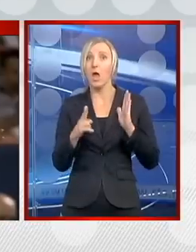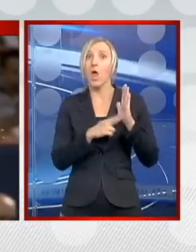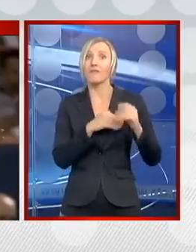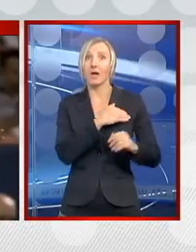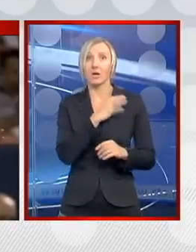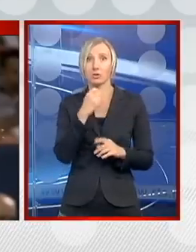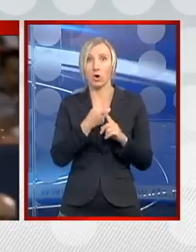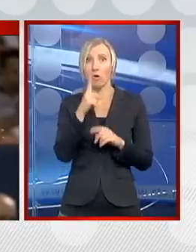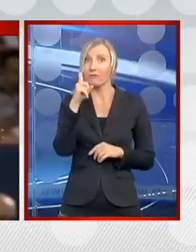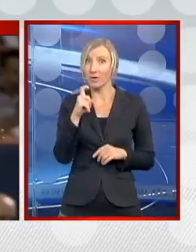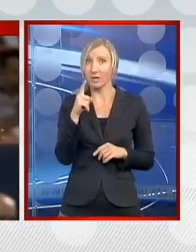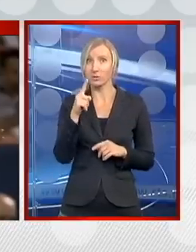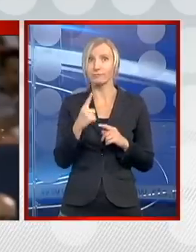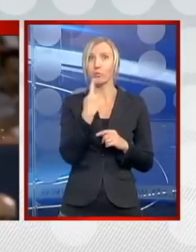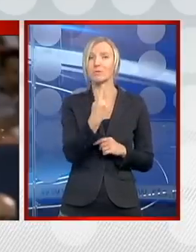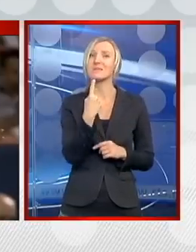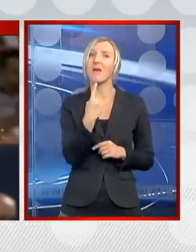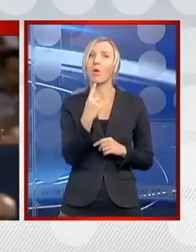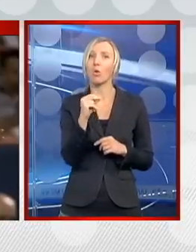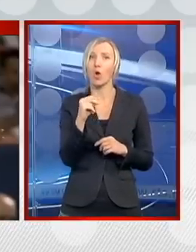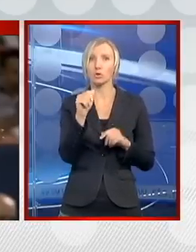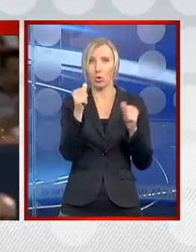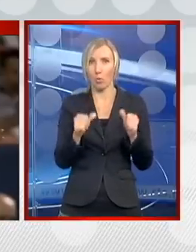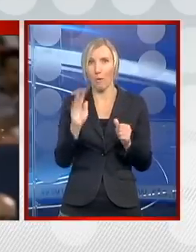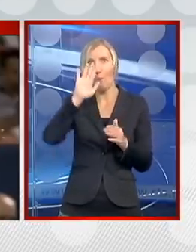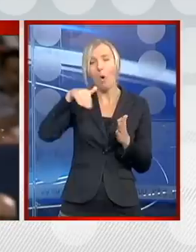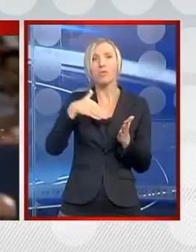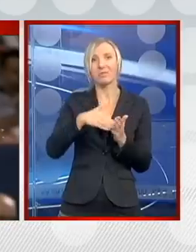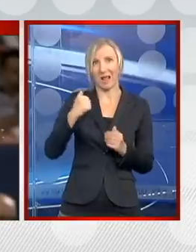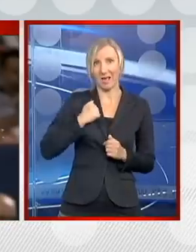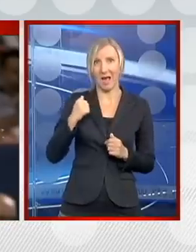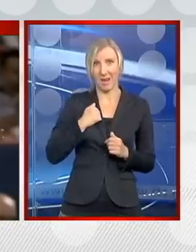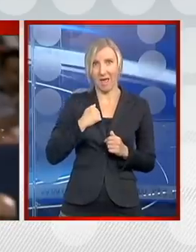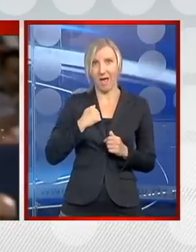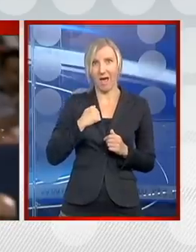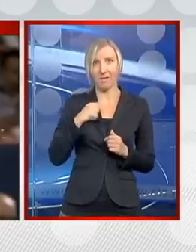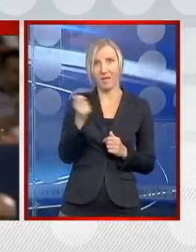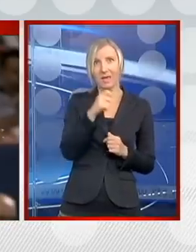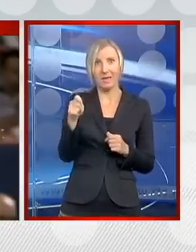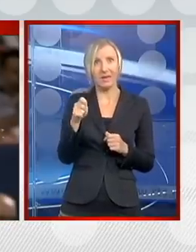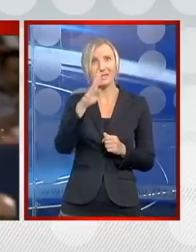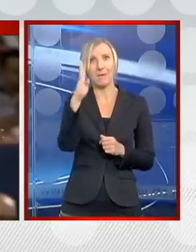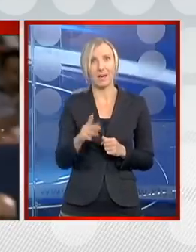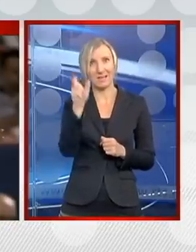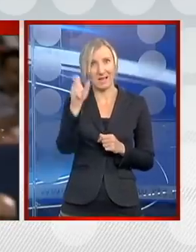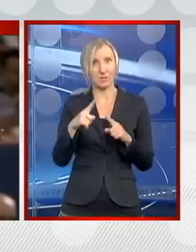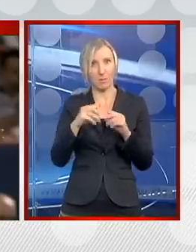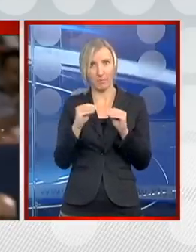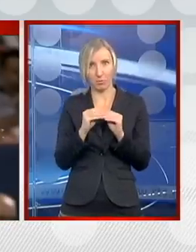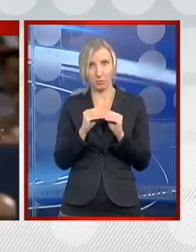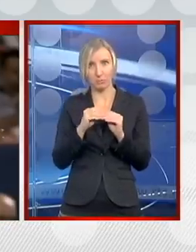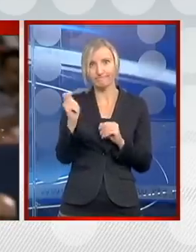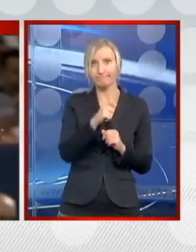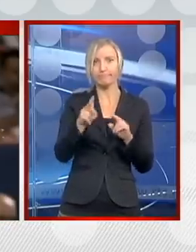Novak Đoković u singlu Roger Scoopa u Montrealu sastaje sa Brazilcem Tomasom Belučijem. Meč je na drugom programu